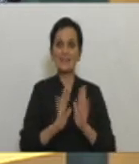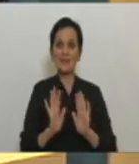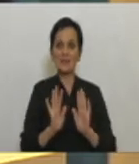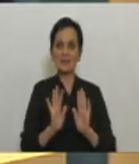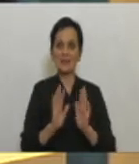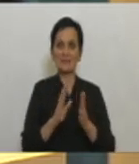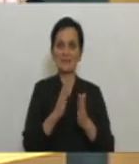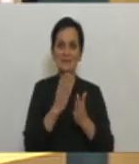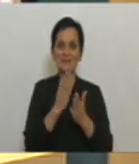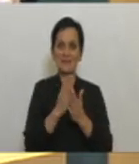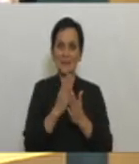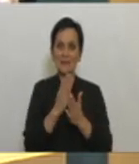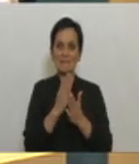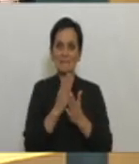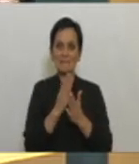არ არსებობდა